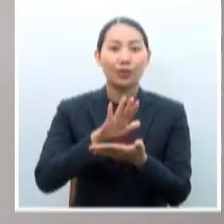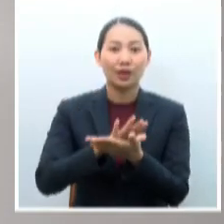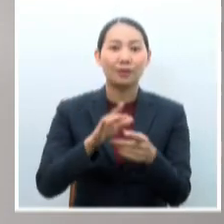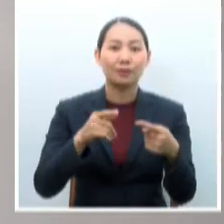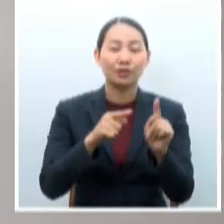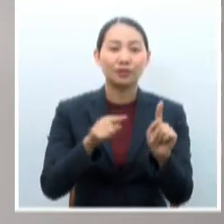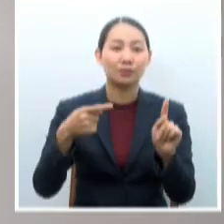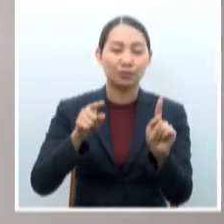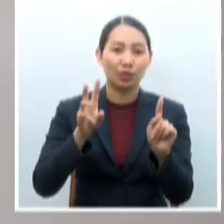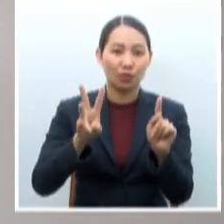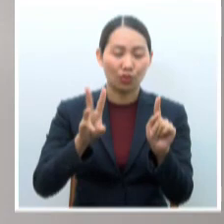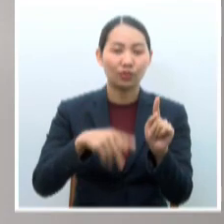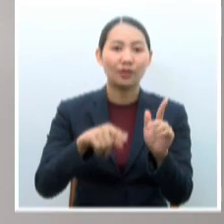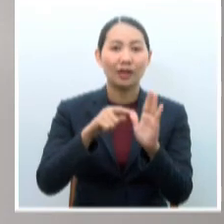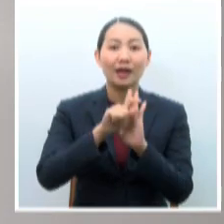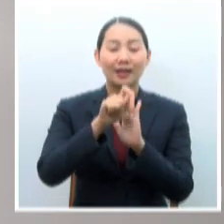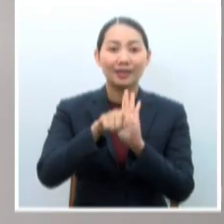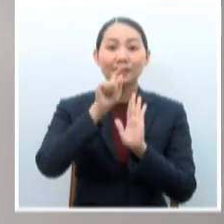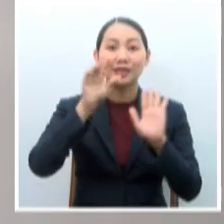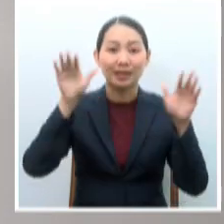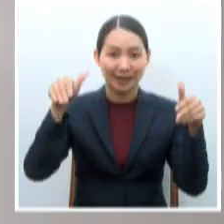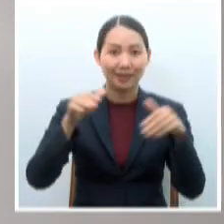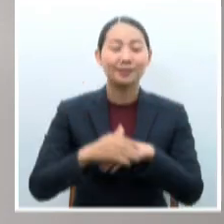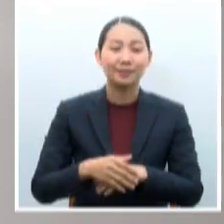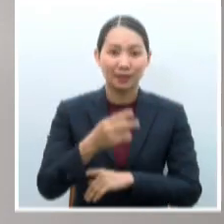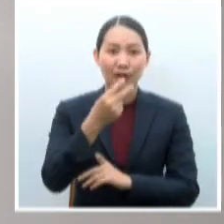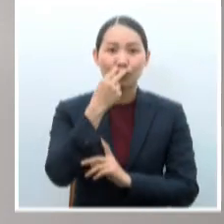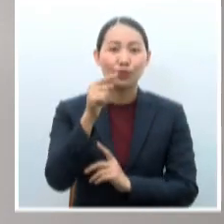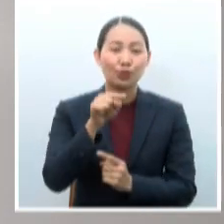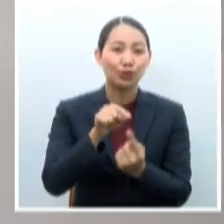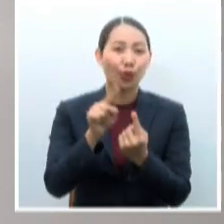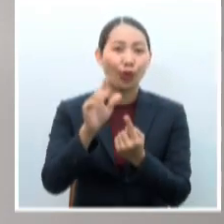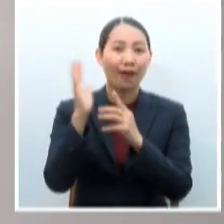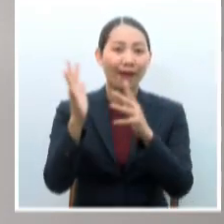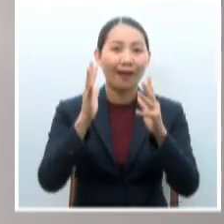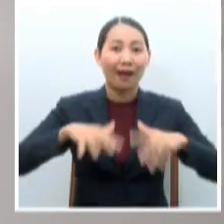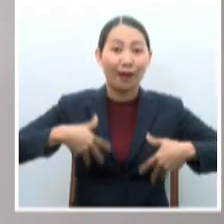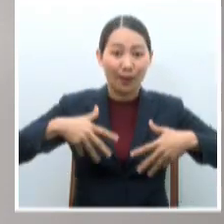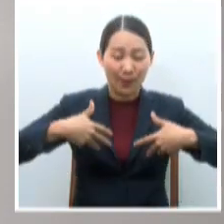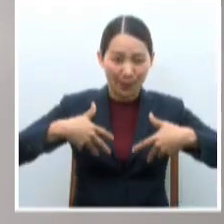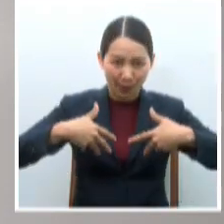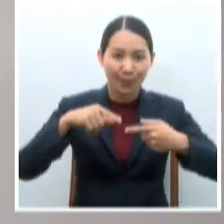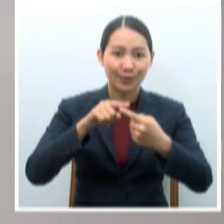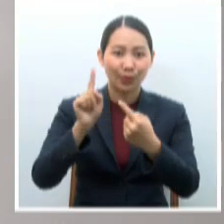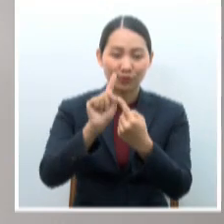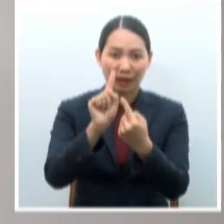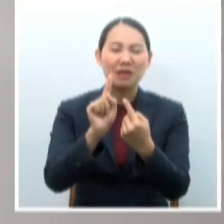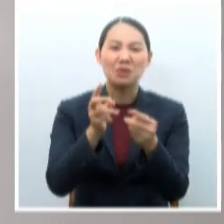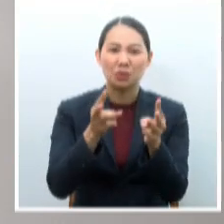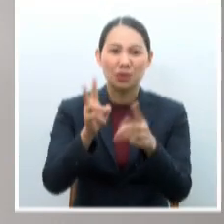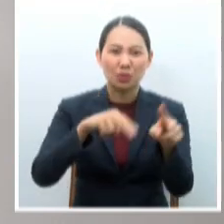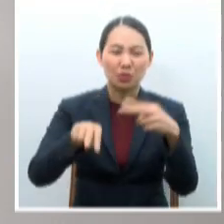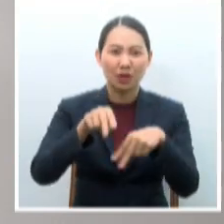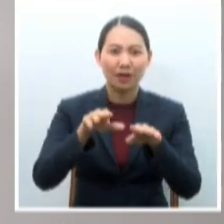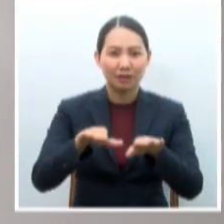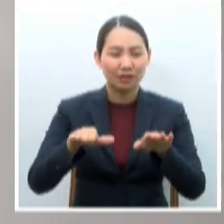การดีๆที่สำคัญมากๆในช่วงปิดเทอมนี้เลยนะคะฤดูร้อนในปีนี้กับการเฝ้าระวังป้องกันรับมือเด็กจมน้ำในช่วงปิดพักเ